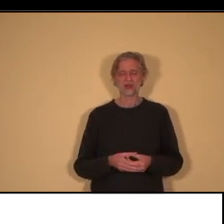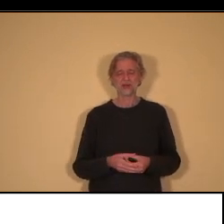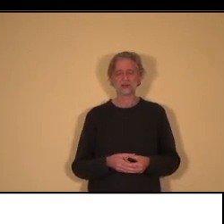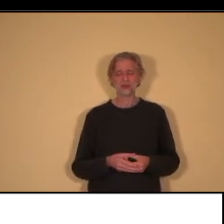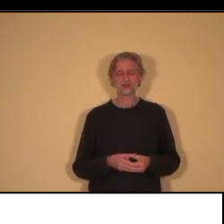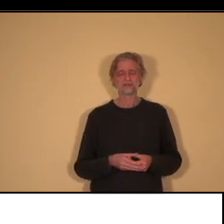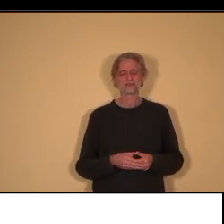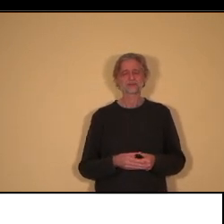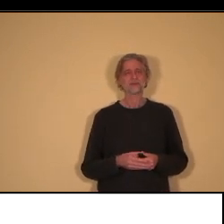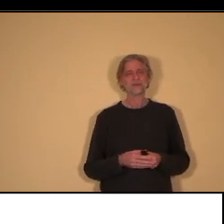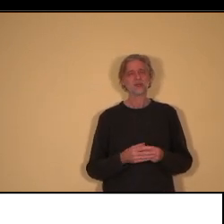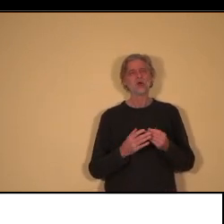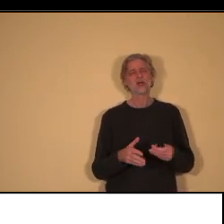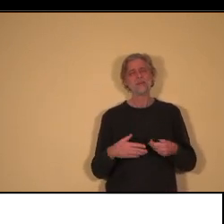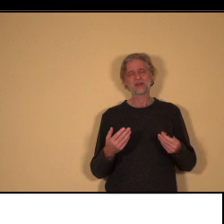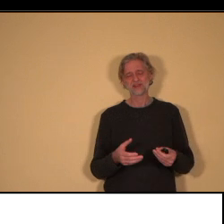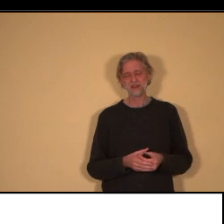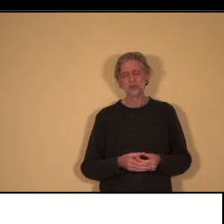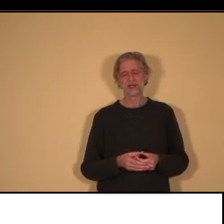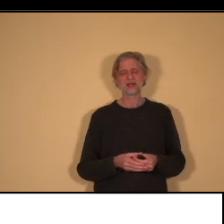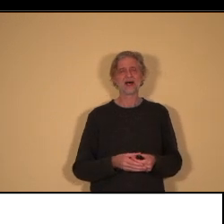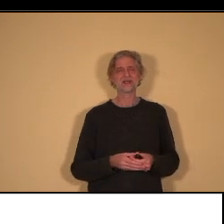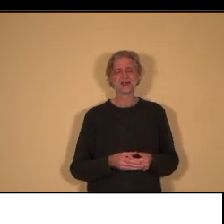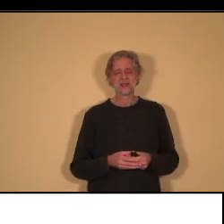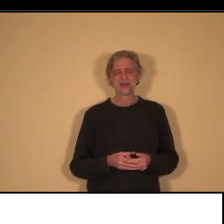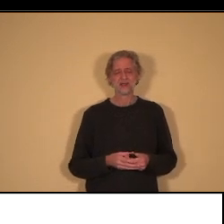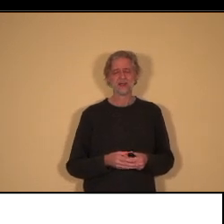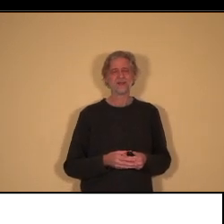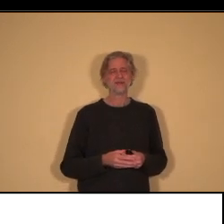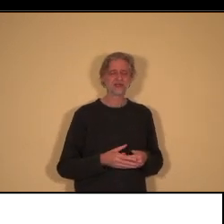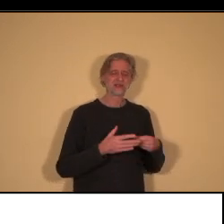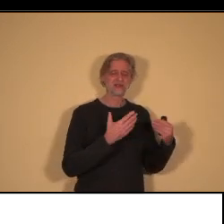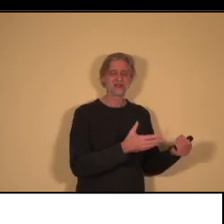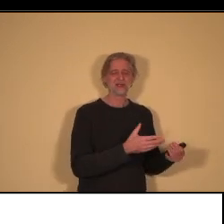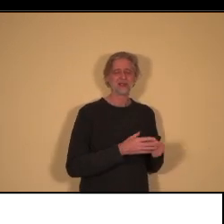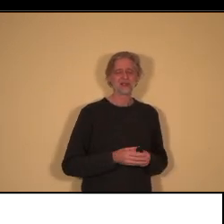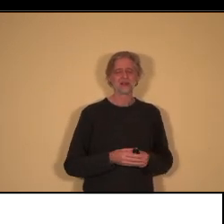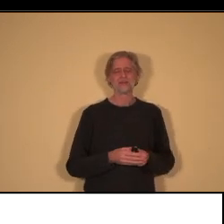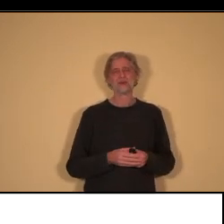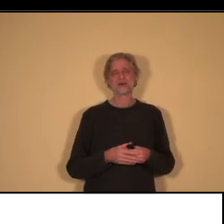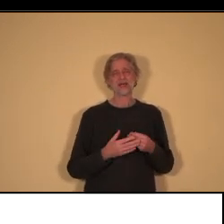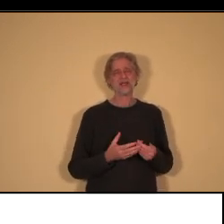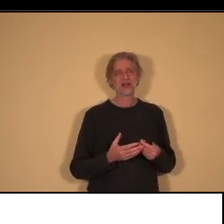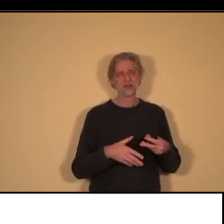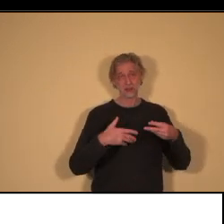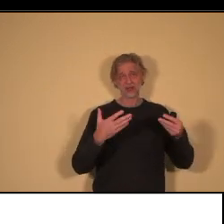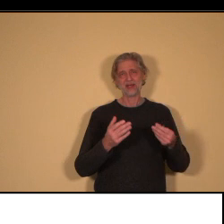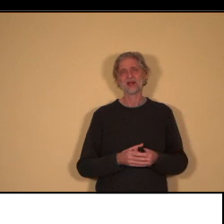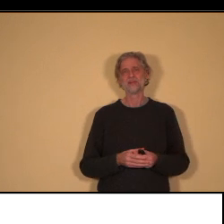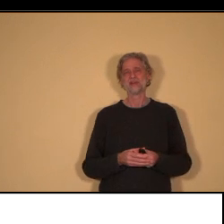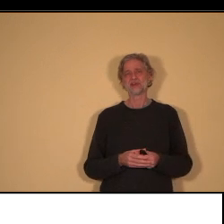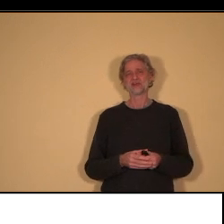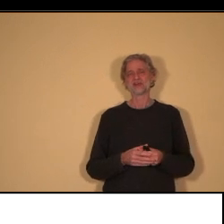hohe Temperaturen. Und ab etwa 700 Grad wird die freie Enthalpie, die